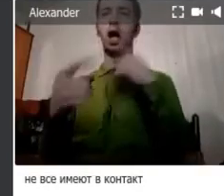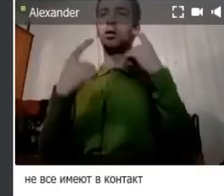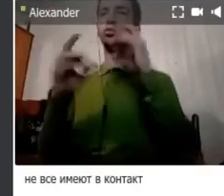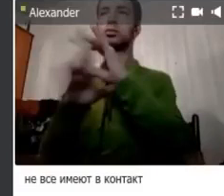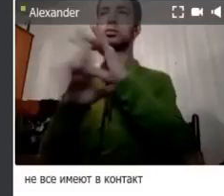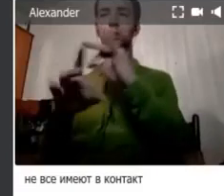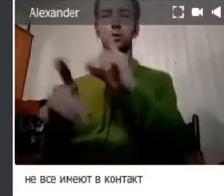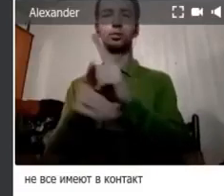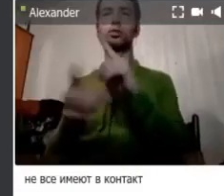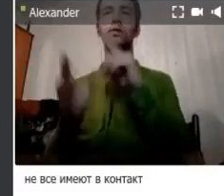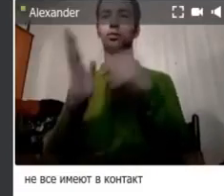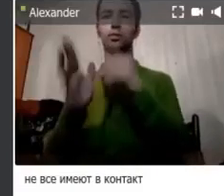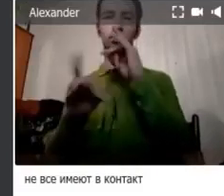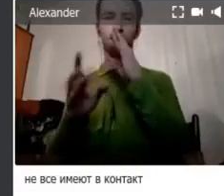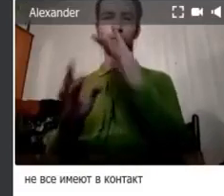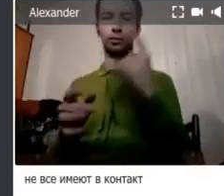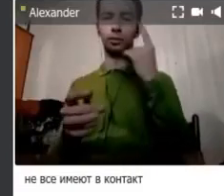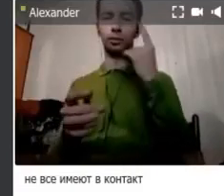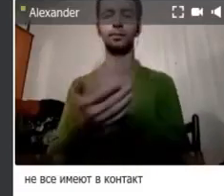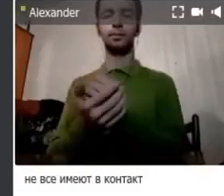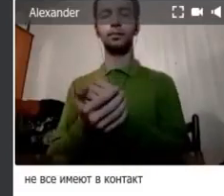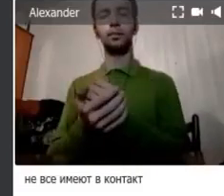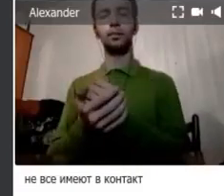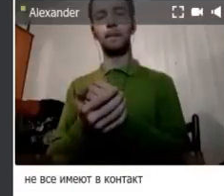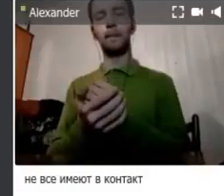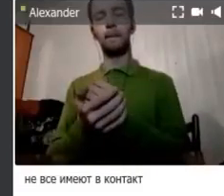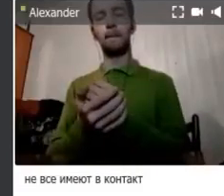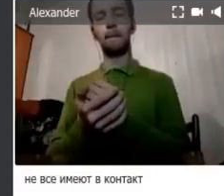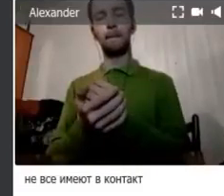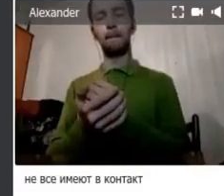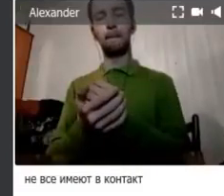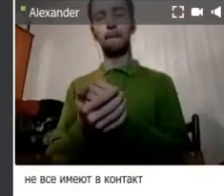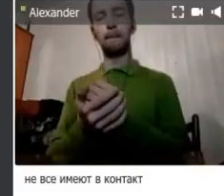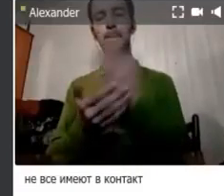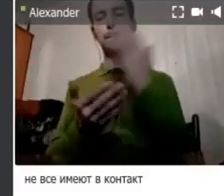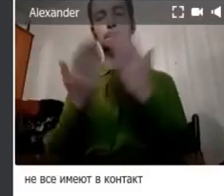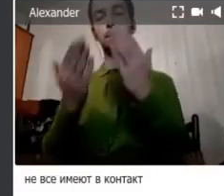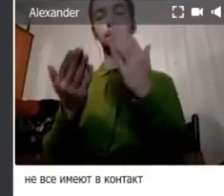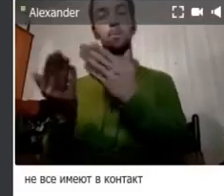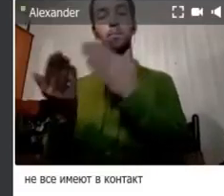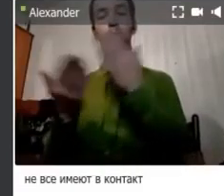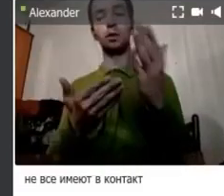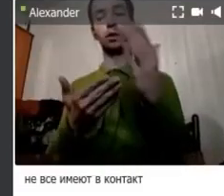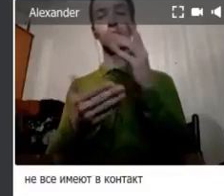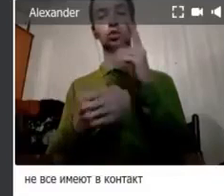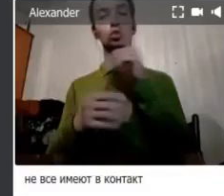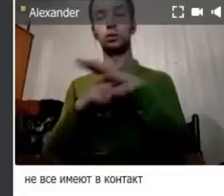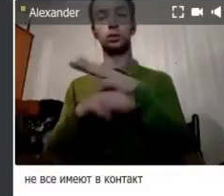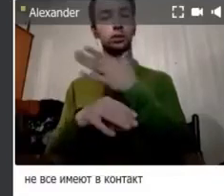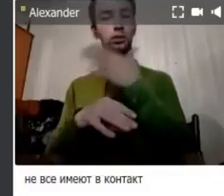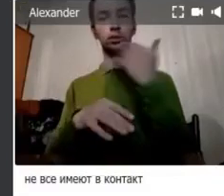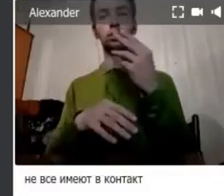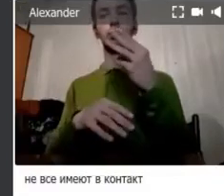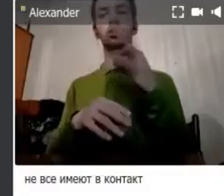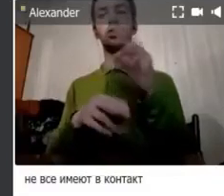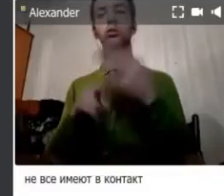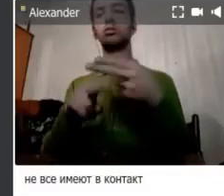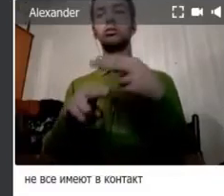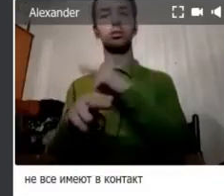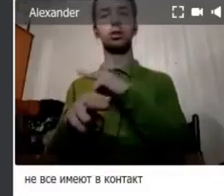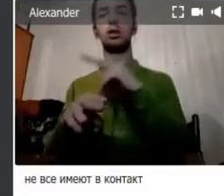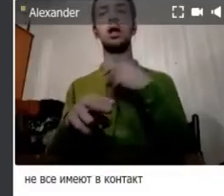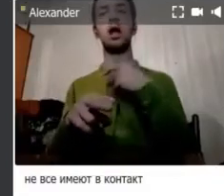Ну, Татьяна, вы путаете программу Gold Set с программой Fractal, то есть путаете программу